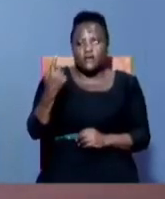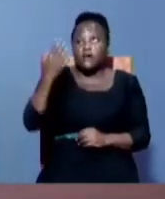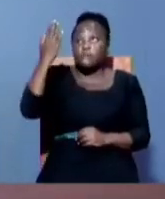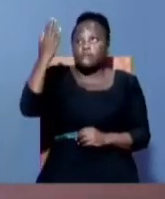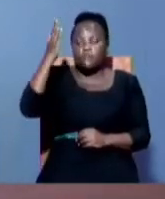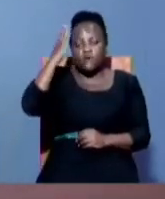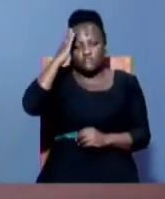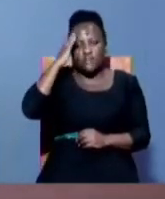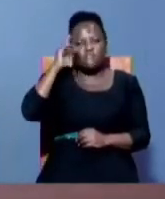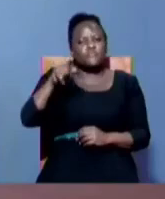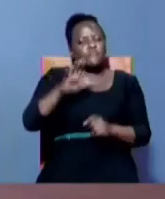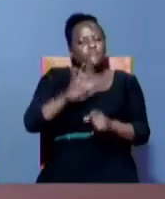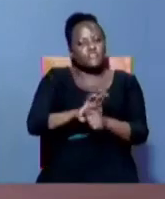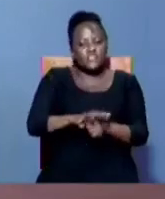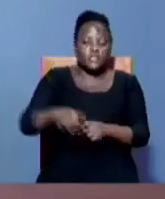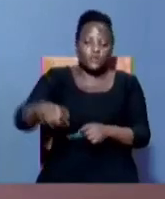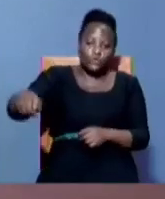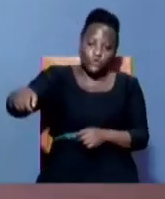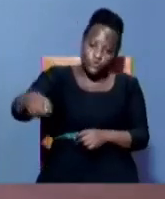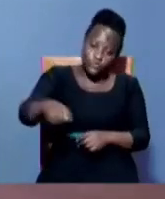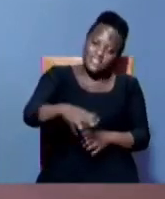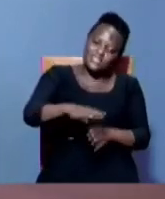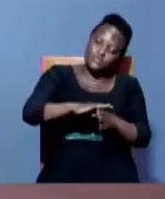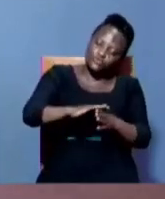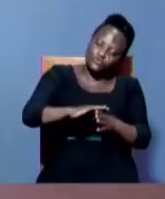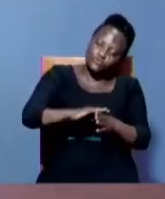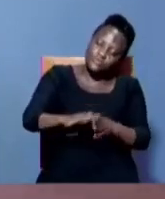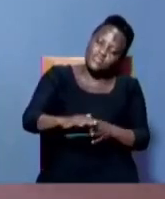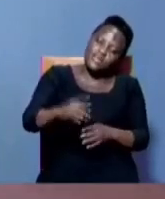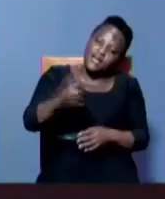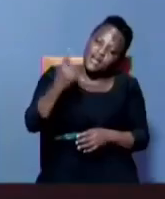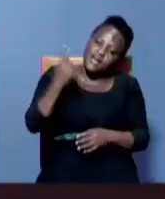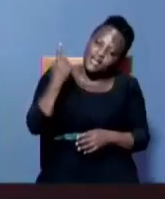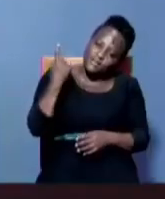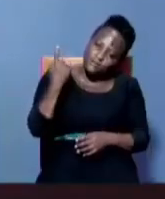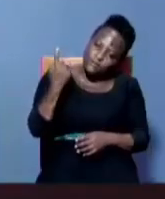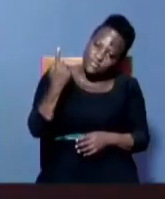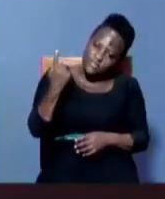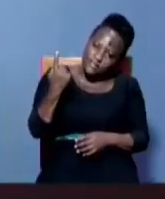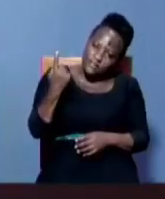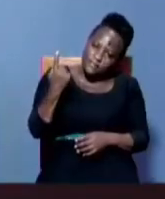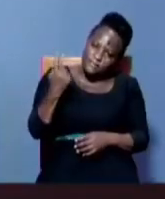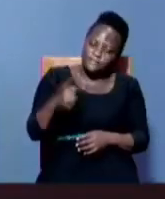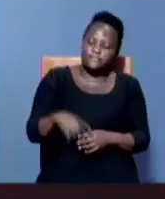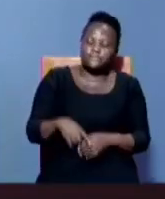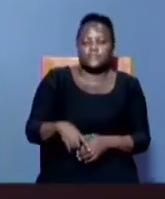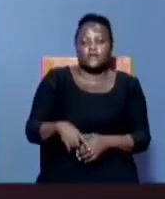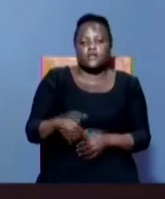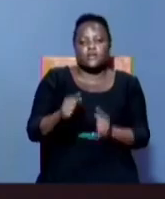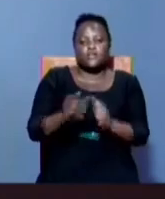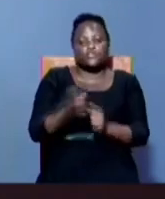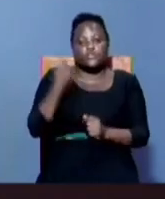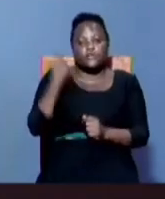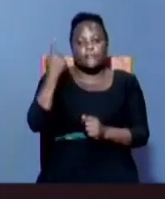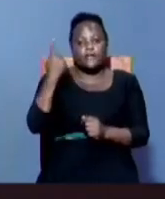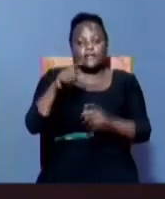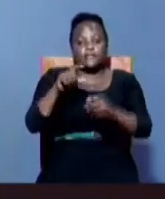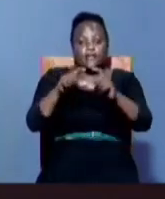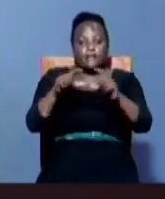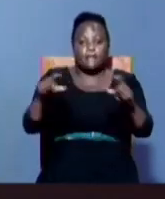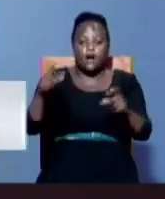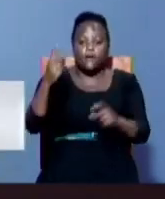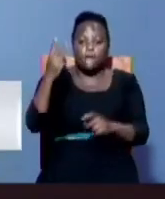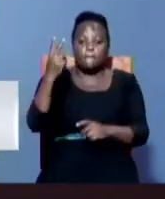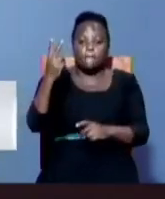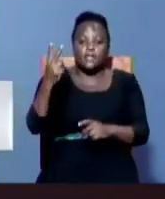kimoja, lakini kwenye kunyunyiza tumia kidole kimoja. Sasa angalia kitu cha pekee. Zile mbao mbili za